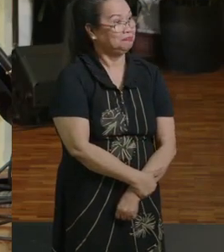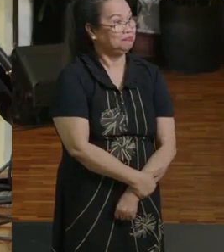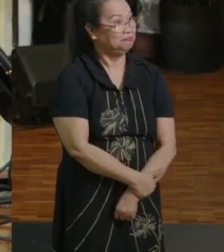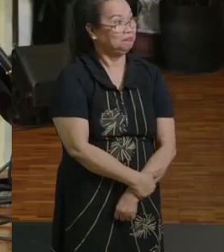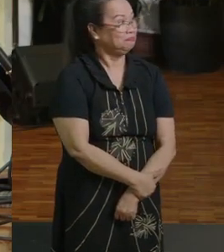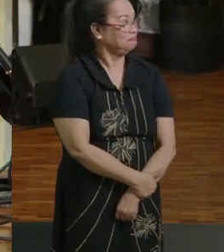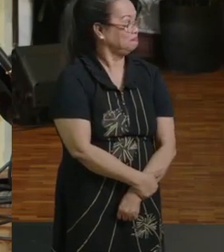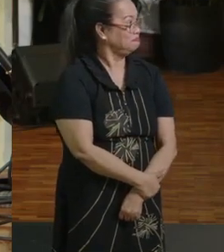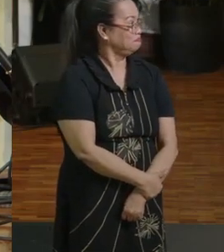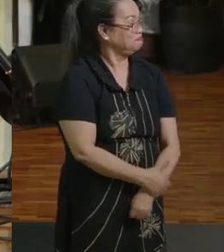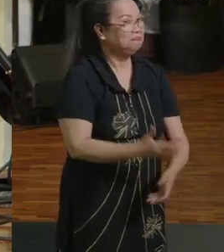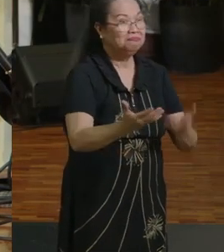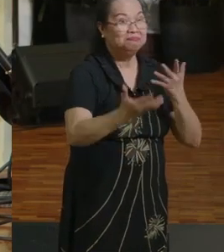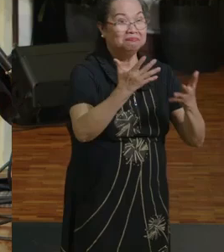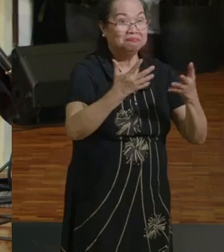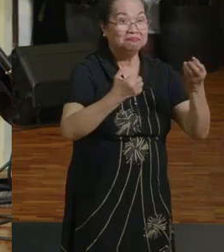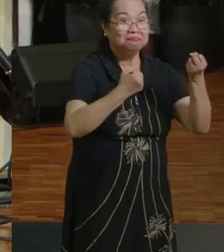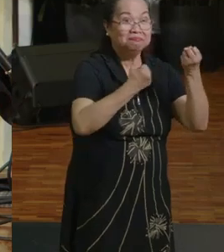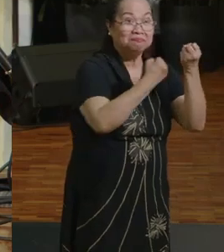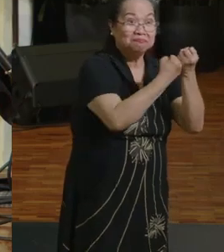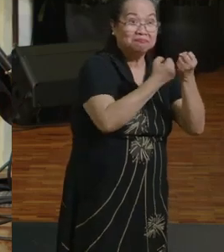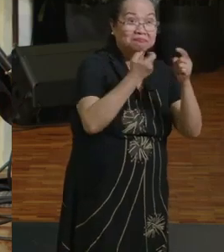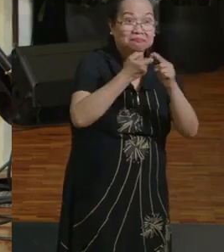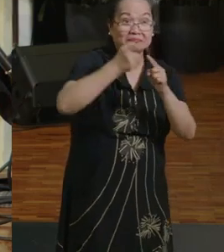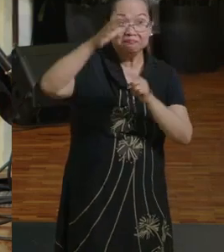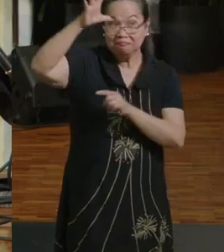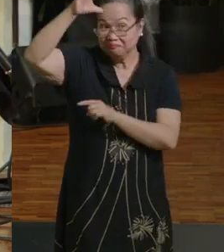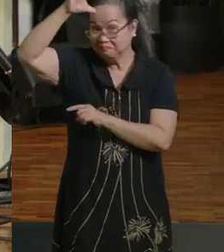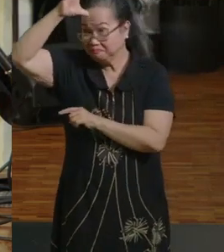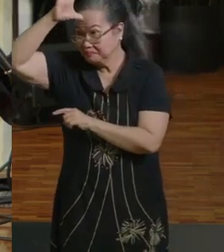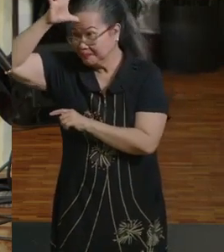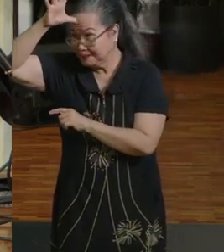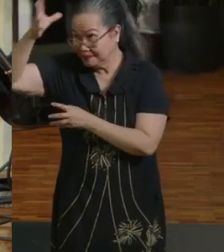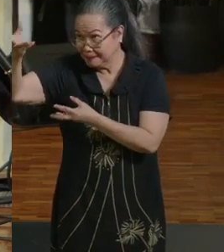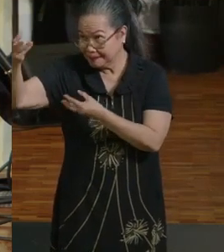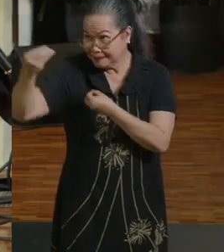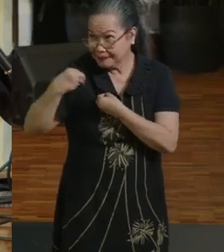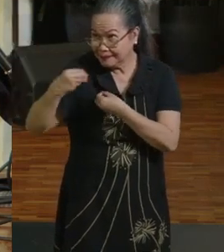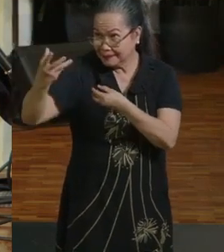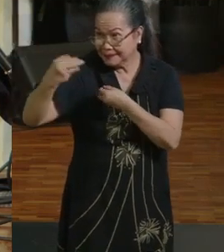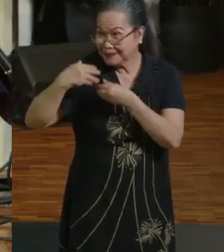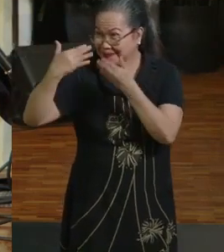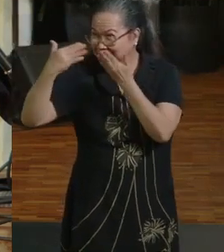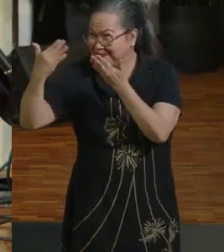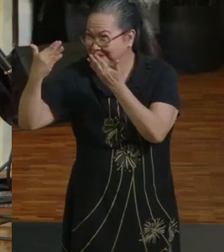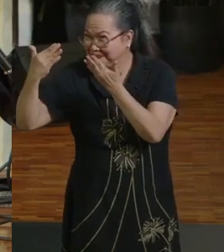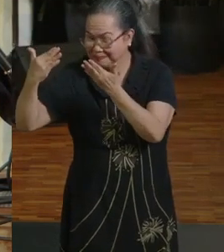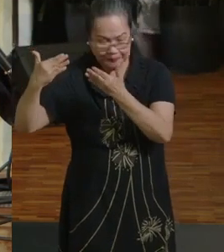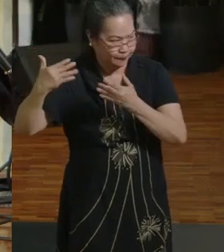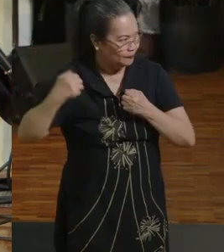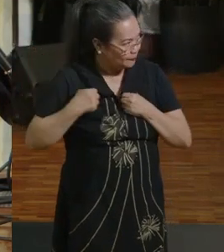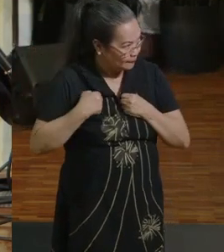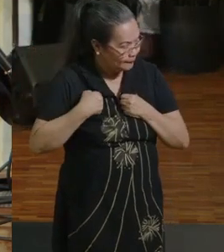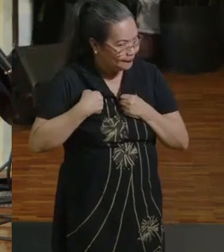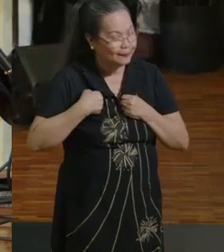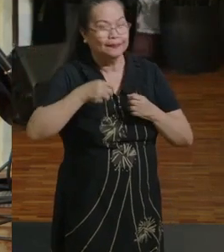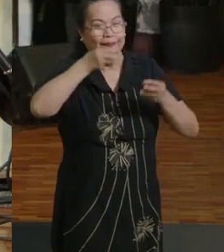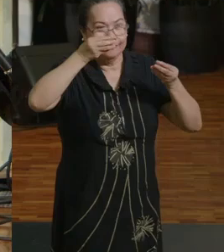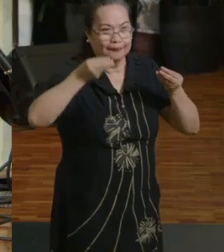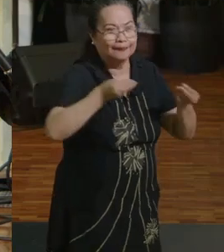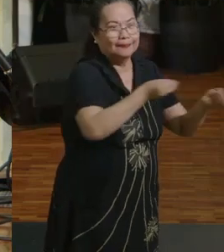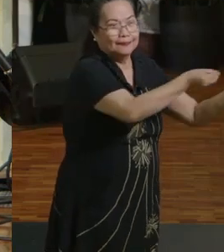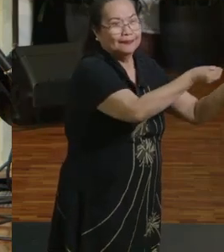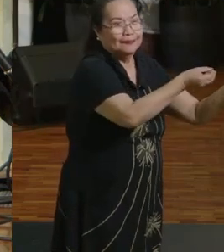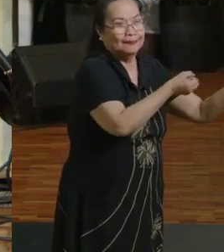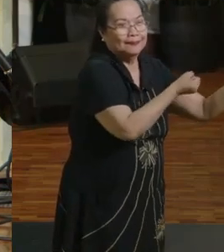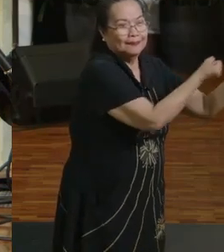At yung kanyang sustento mula sa kanyang father ay kanyang ibinibigay para sa ministeryo ni Jesus. Si